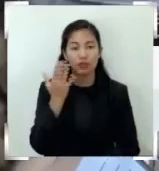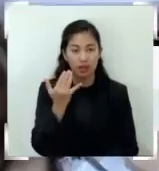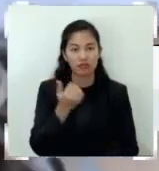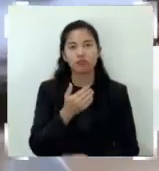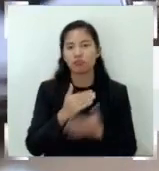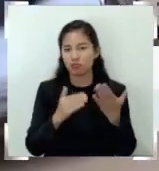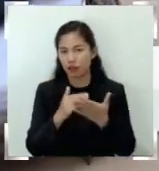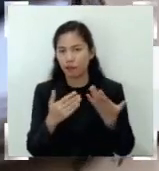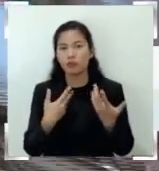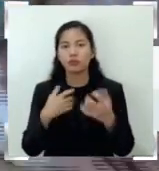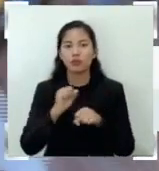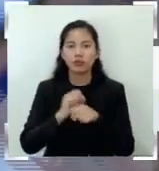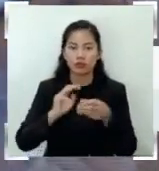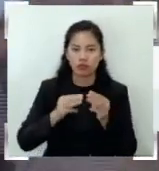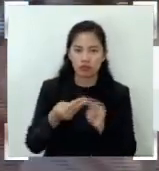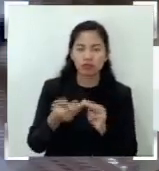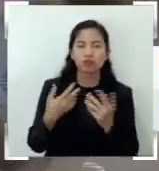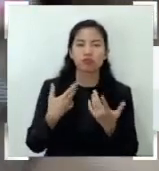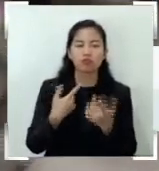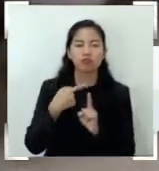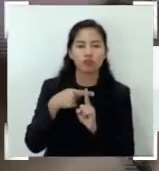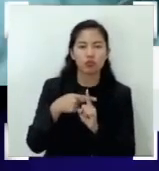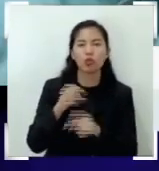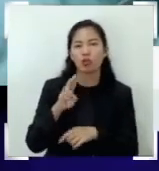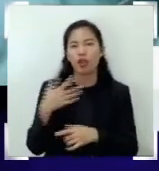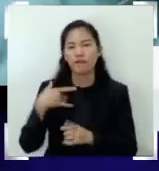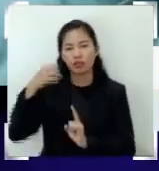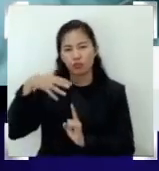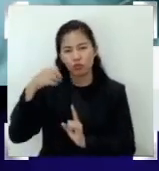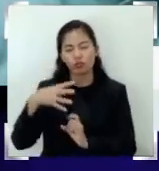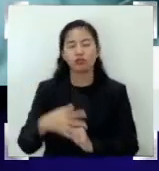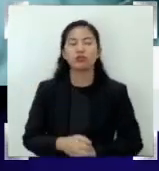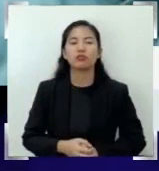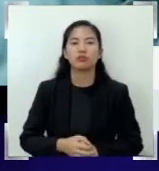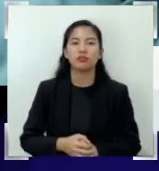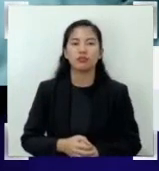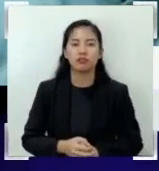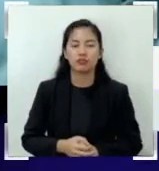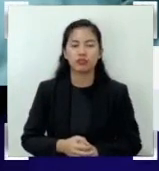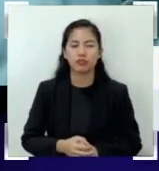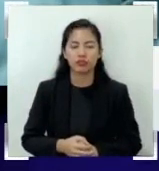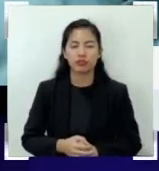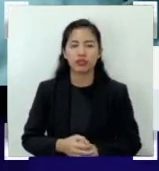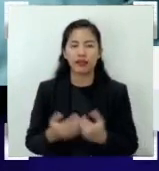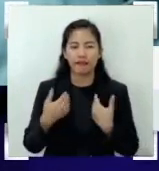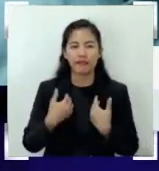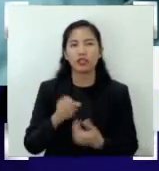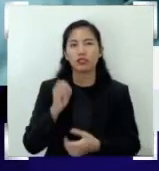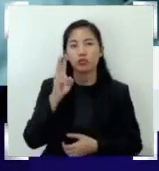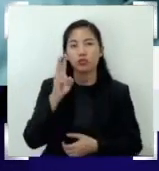may close contact sa mga kaanak na nagpositibo. Others are working 12 to 16 hours already, no, because